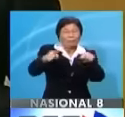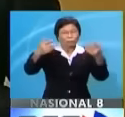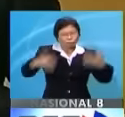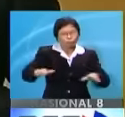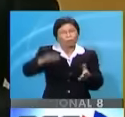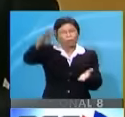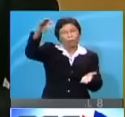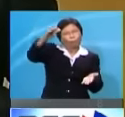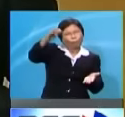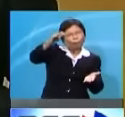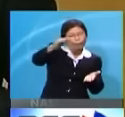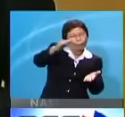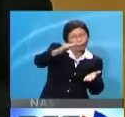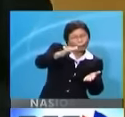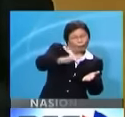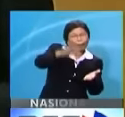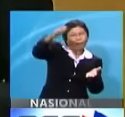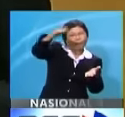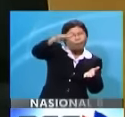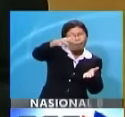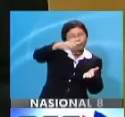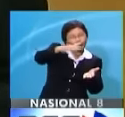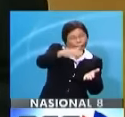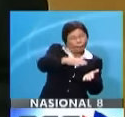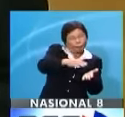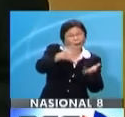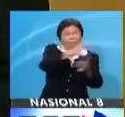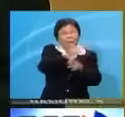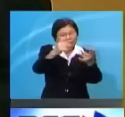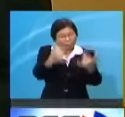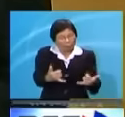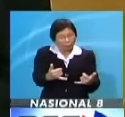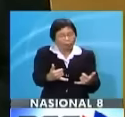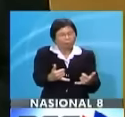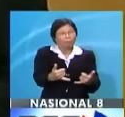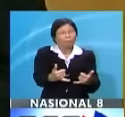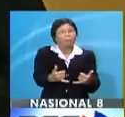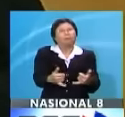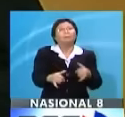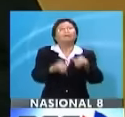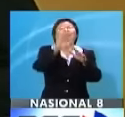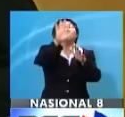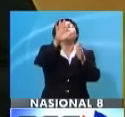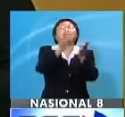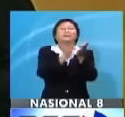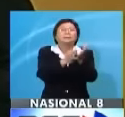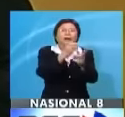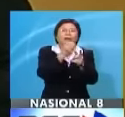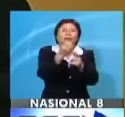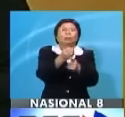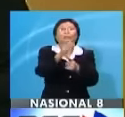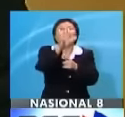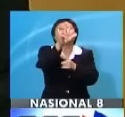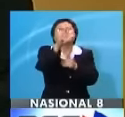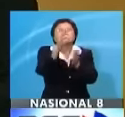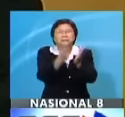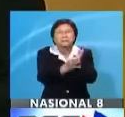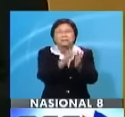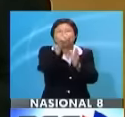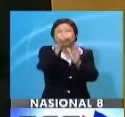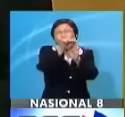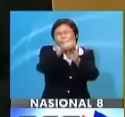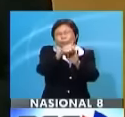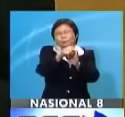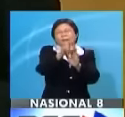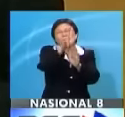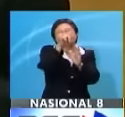telah diturunkan dan sekarang ini dia menjadi serendah 5 sen ataupun 3 sen per minit.